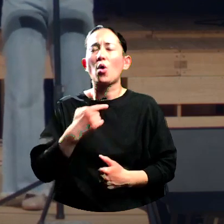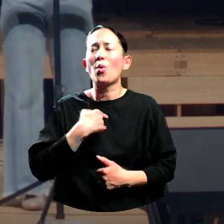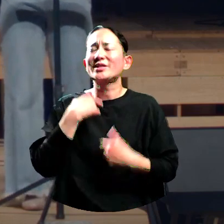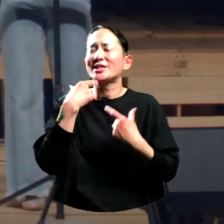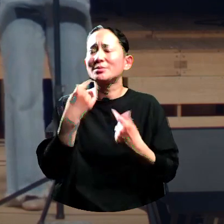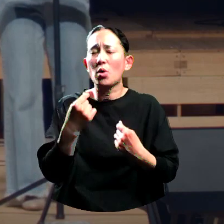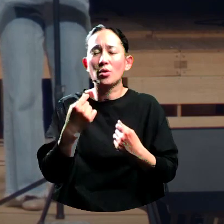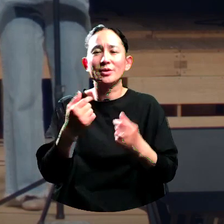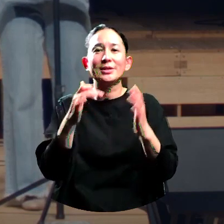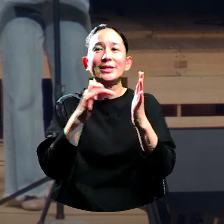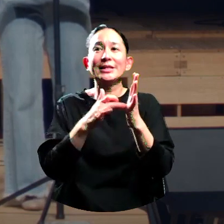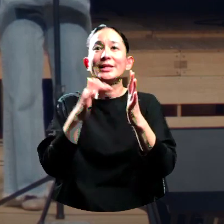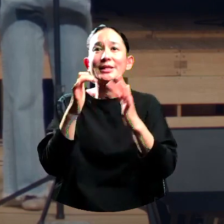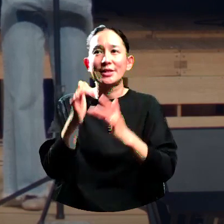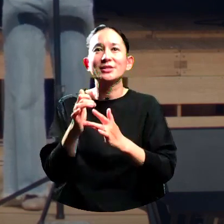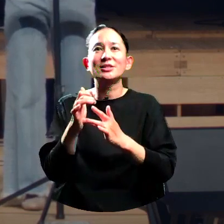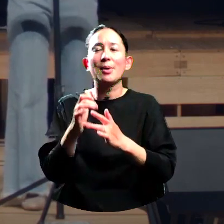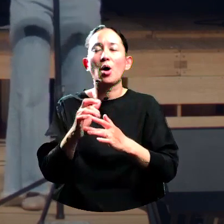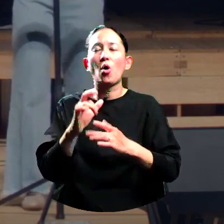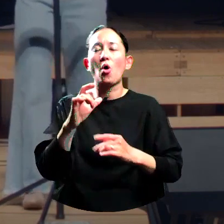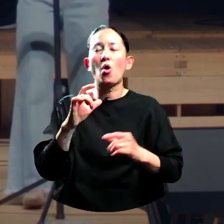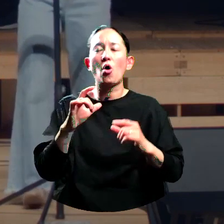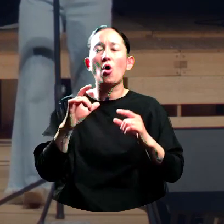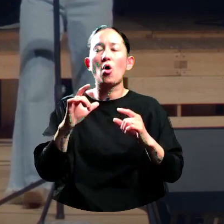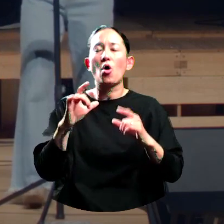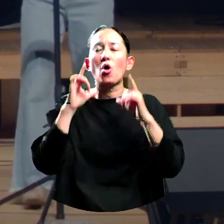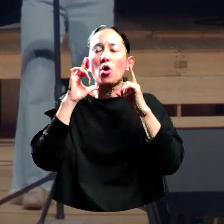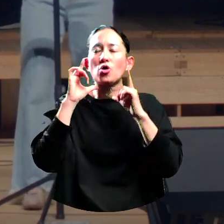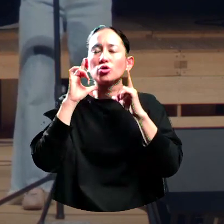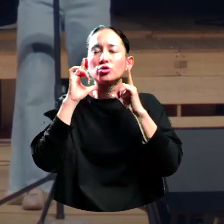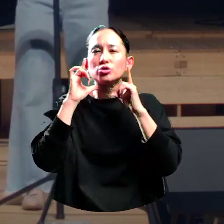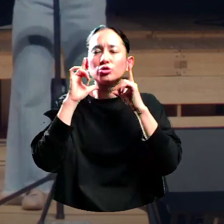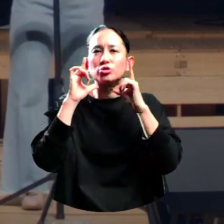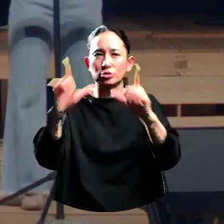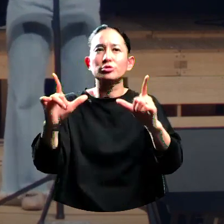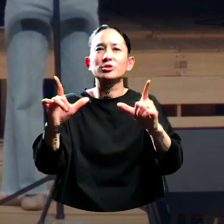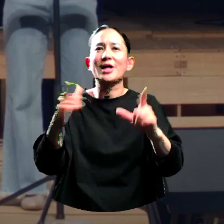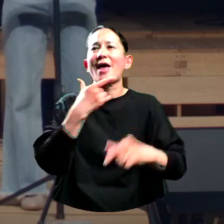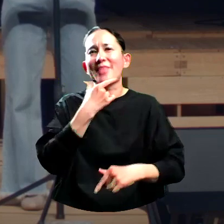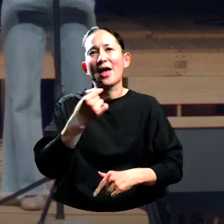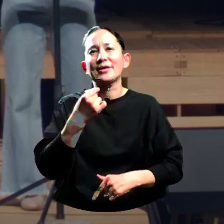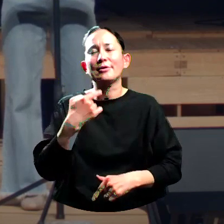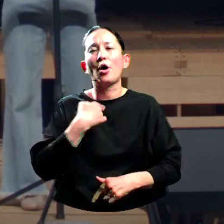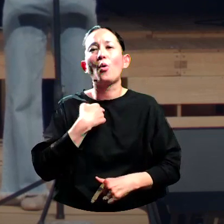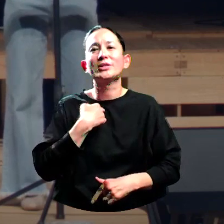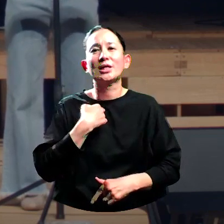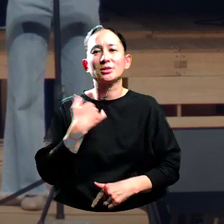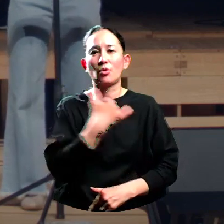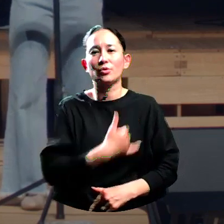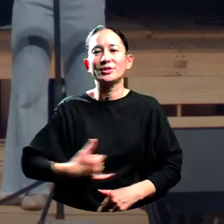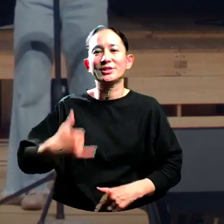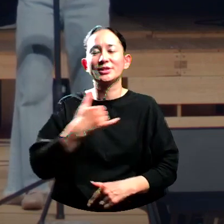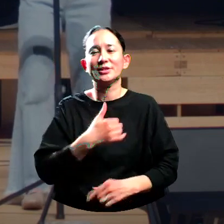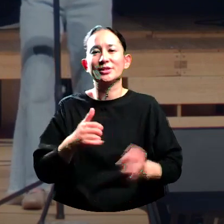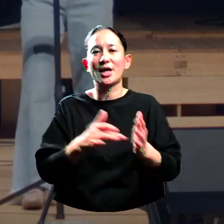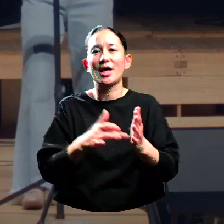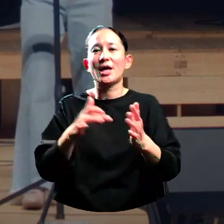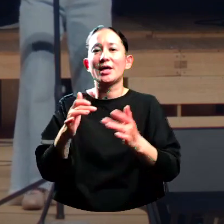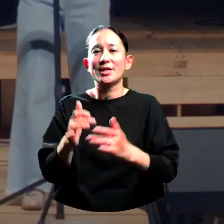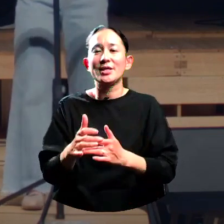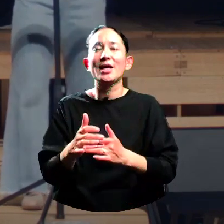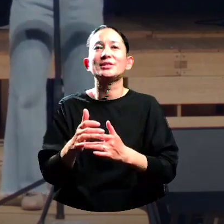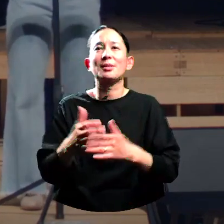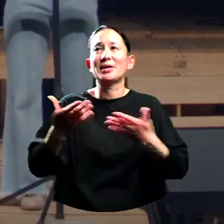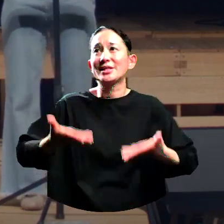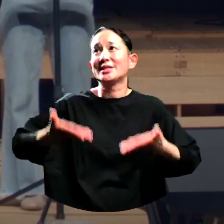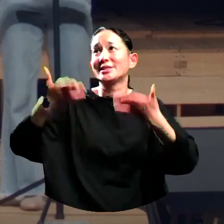もイエス様を伝えていきたい。 I want to share about Jesus too. 私の人生をイエス様に捧げます。 I give my life to him. 私を用いて